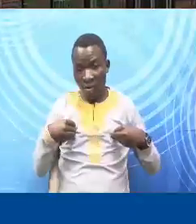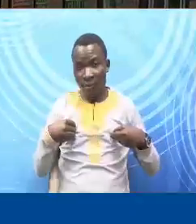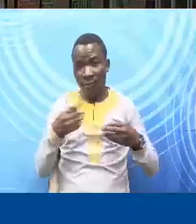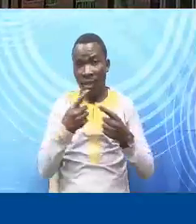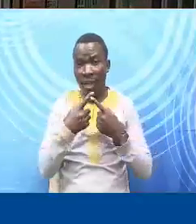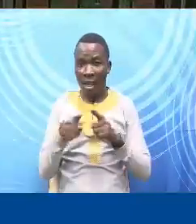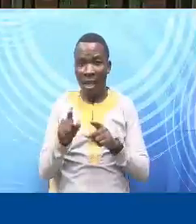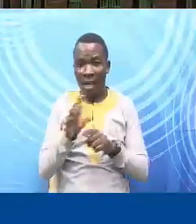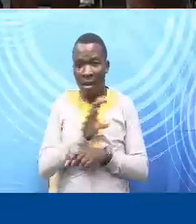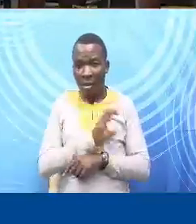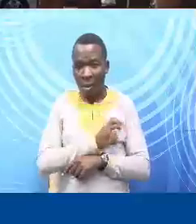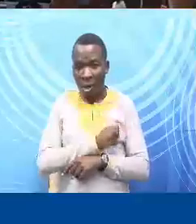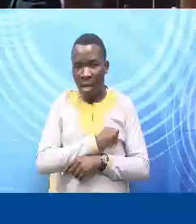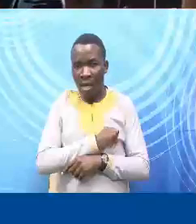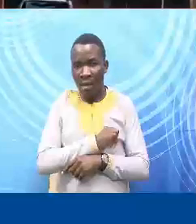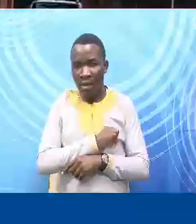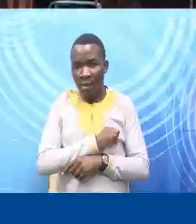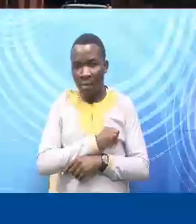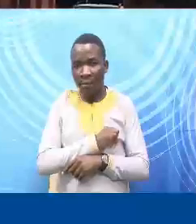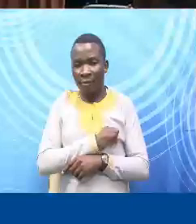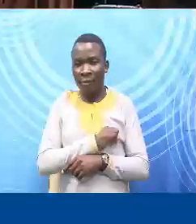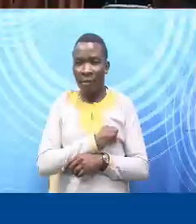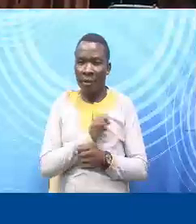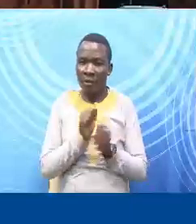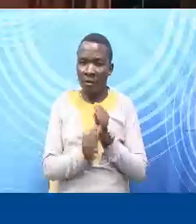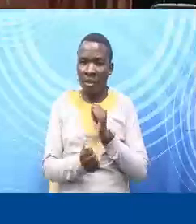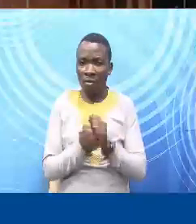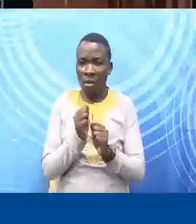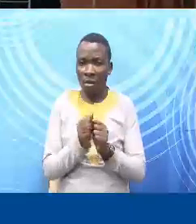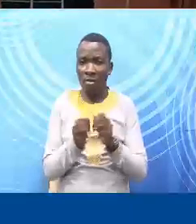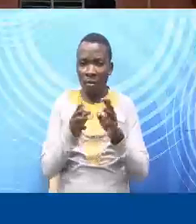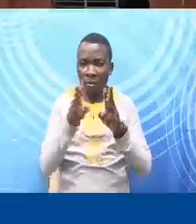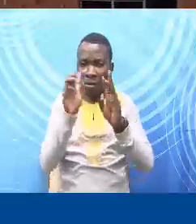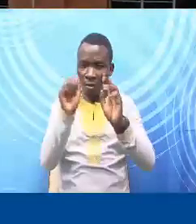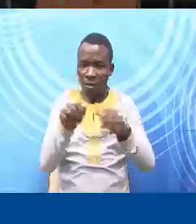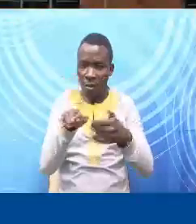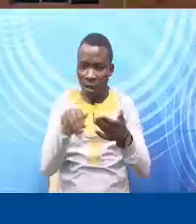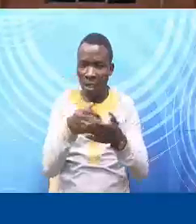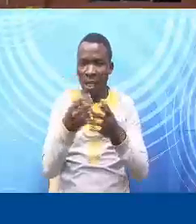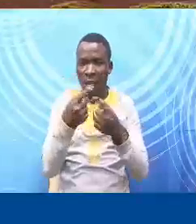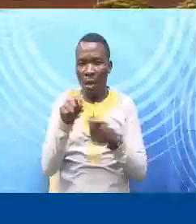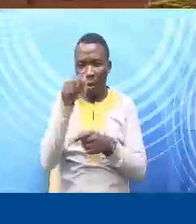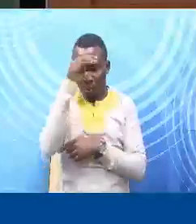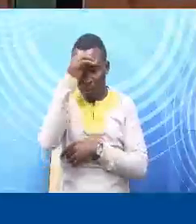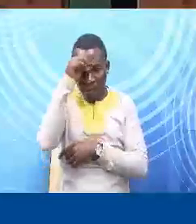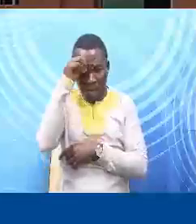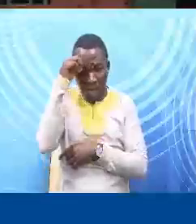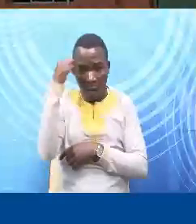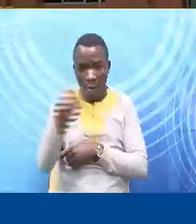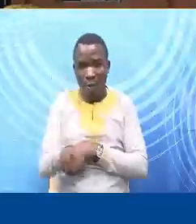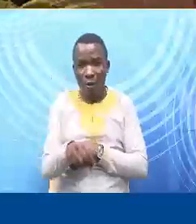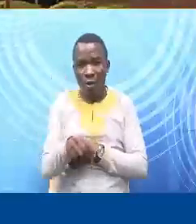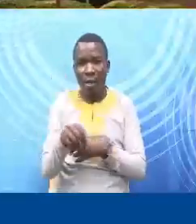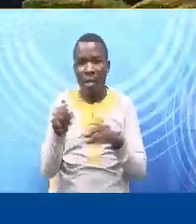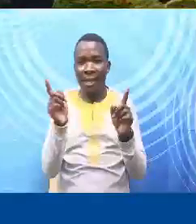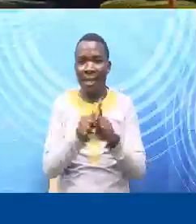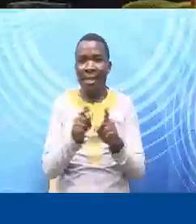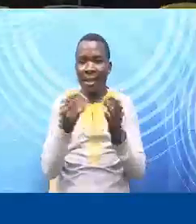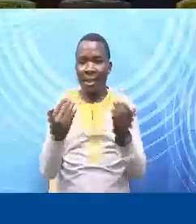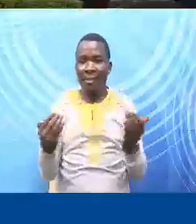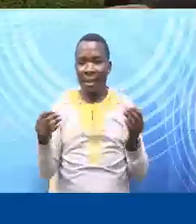kwari hanganye dukore turi korakora mu buryo bushoboka ariko biraruhije biraruhije nk'abana biga no